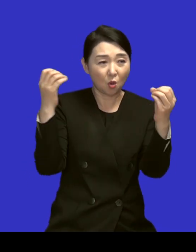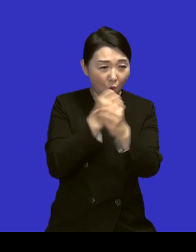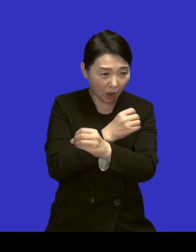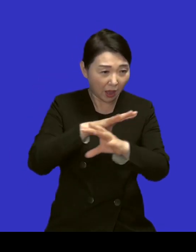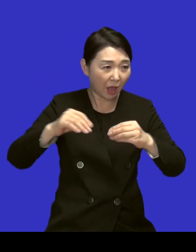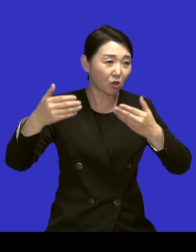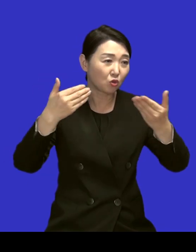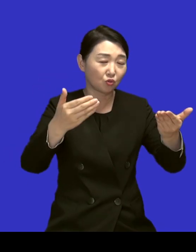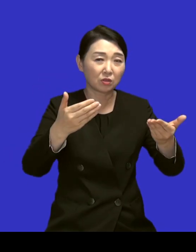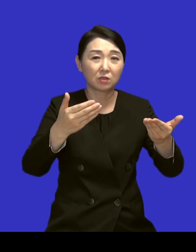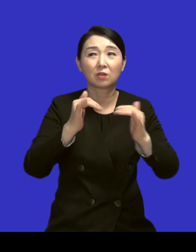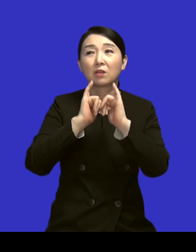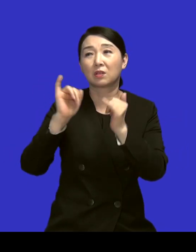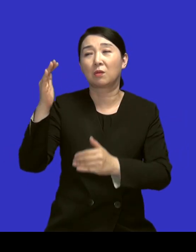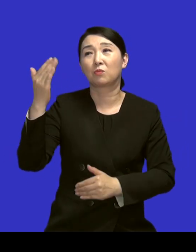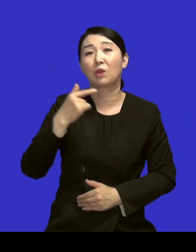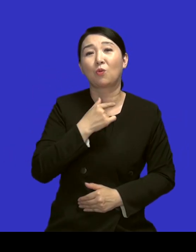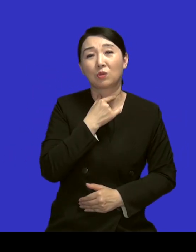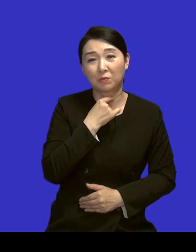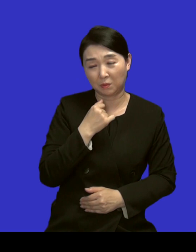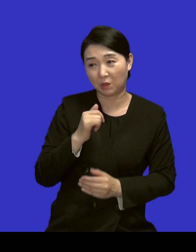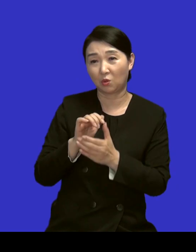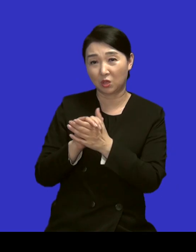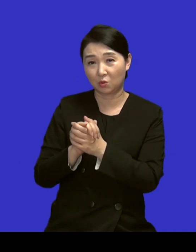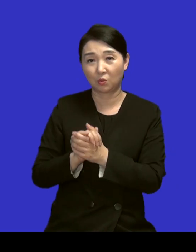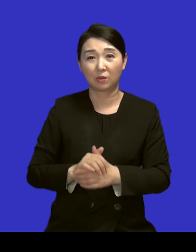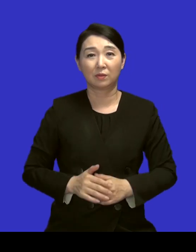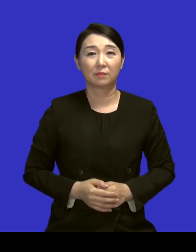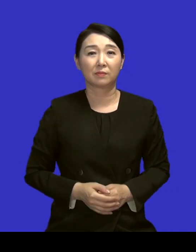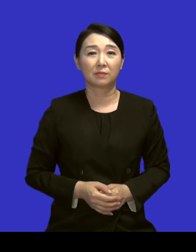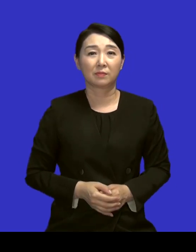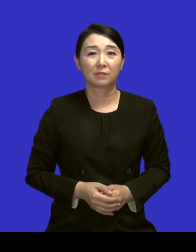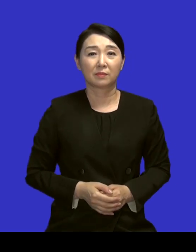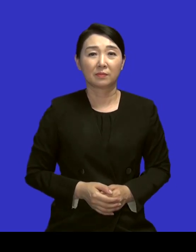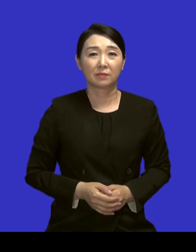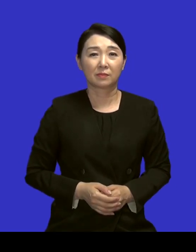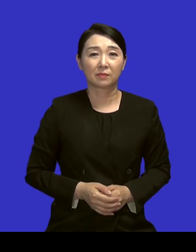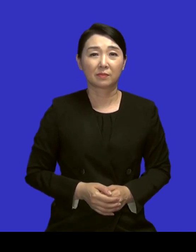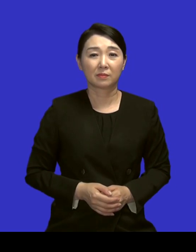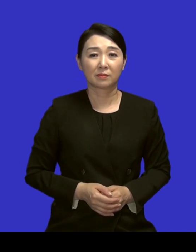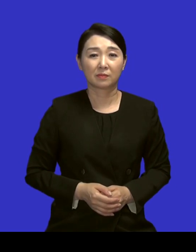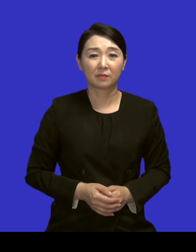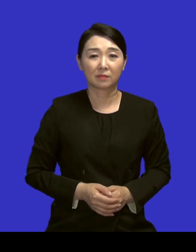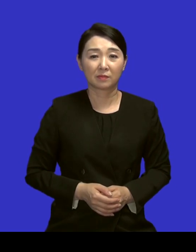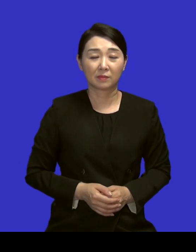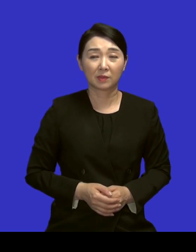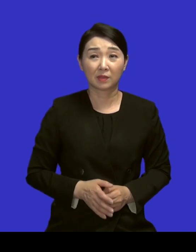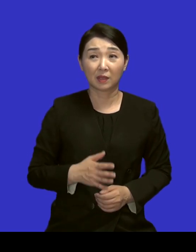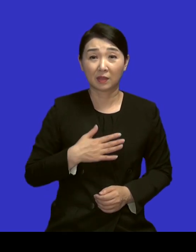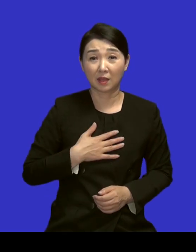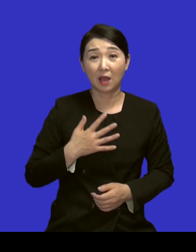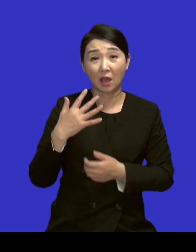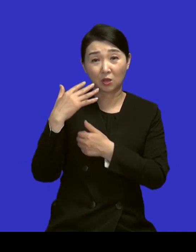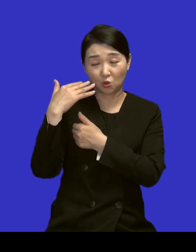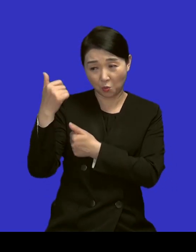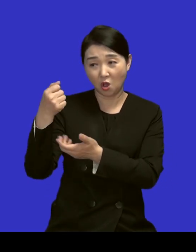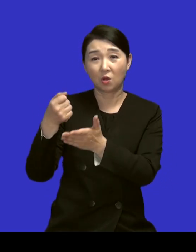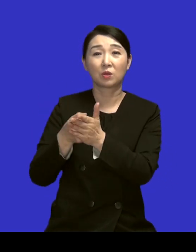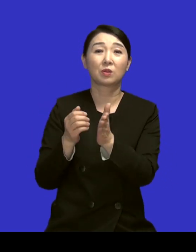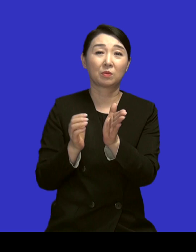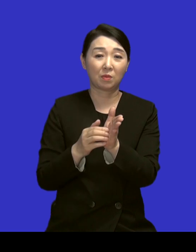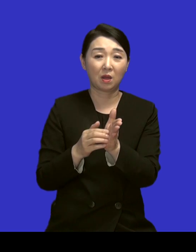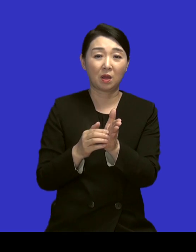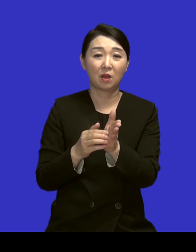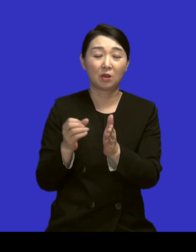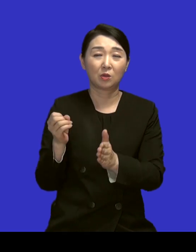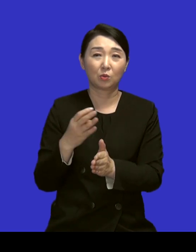안 되겠습니까? 라고 그렇게 기도를 하고 있더라고요. 그래서 그때 제 소명이 그때 결정되고